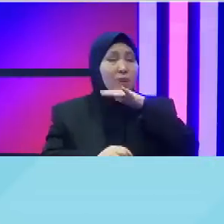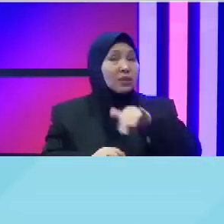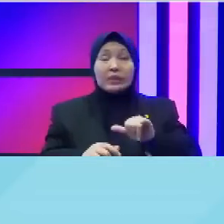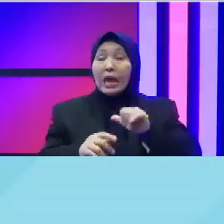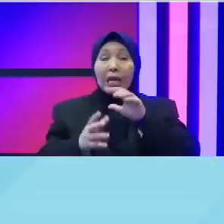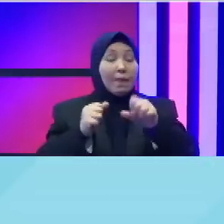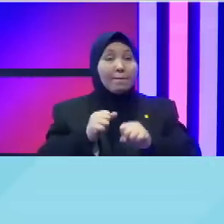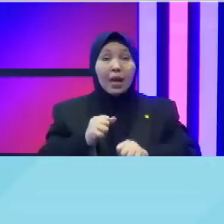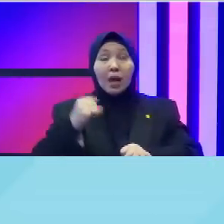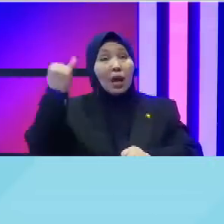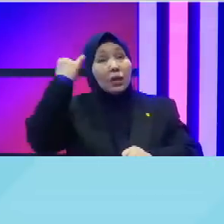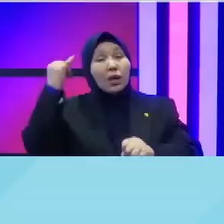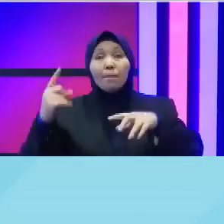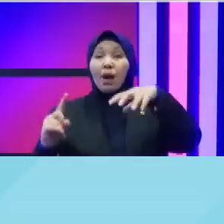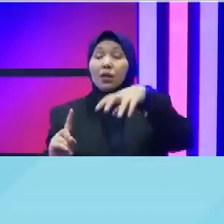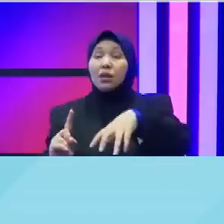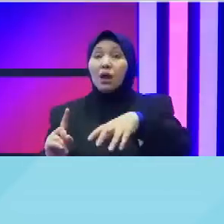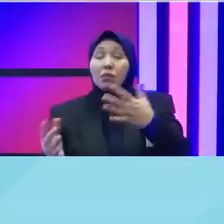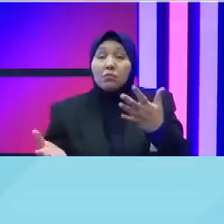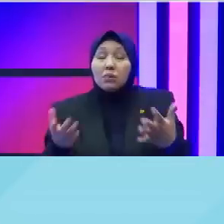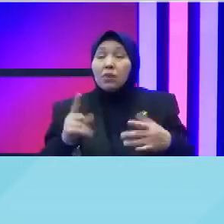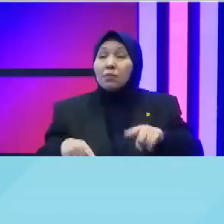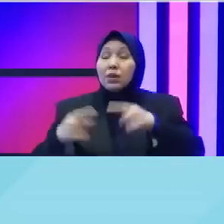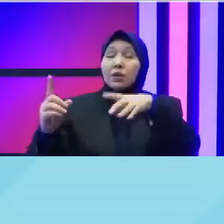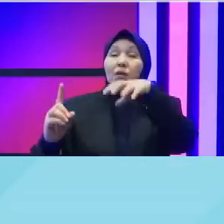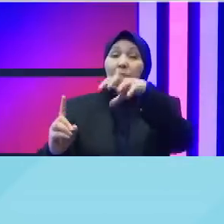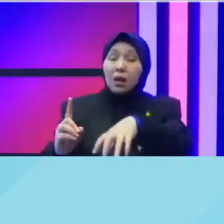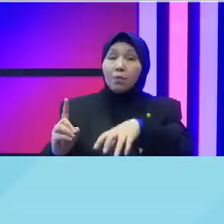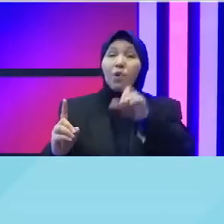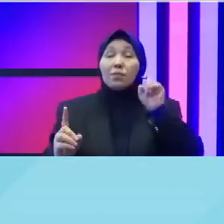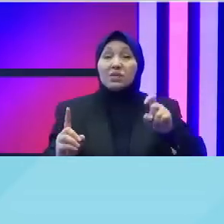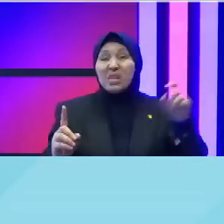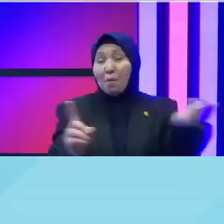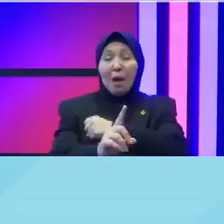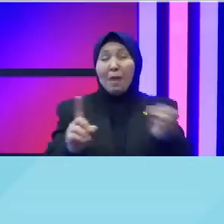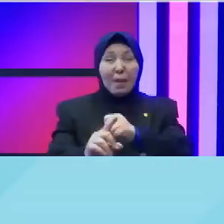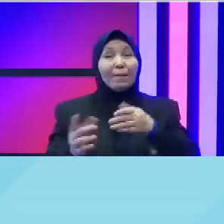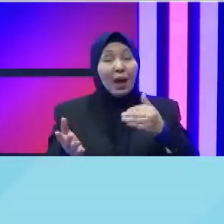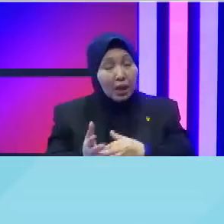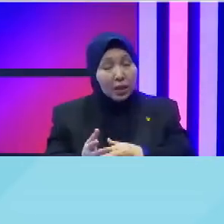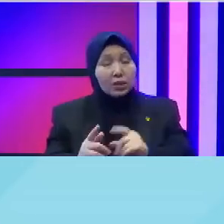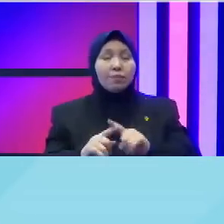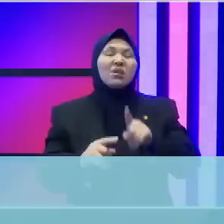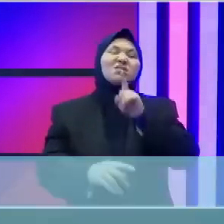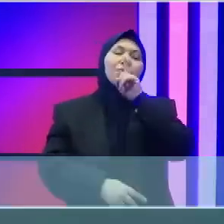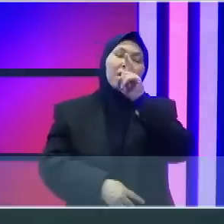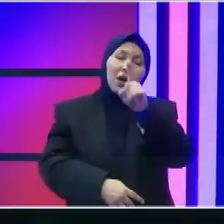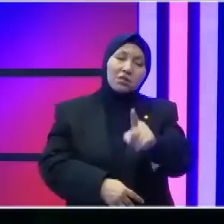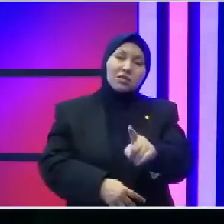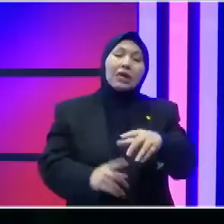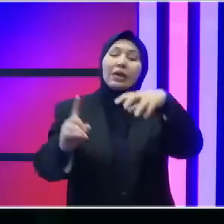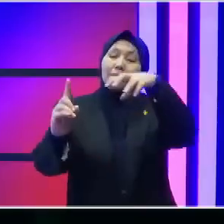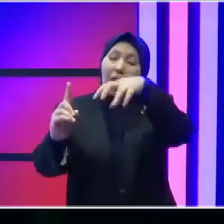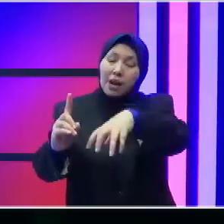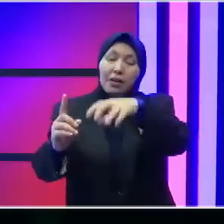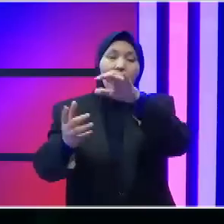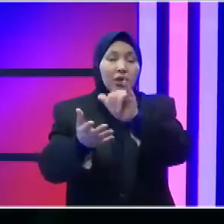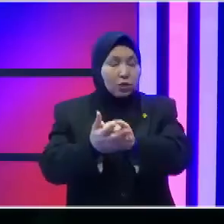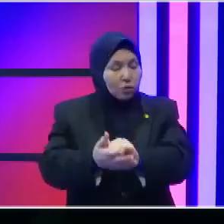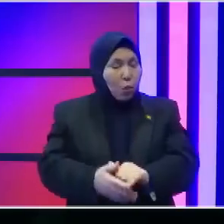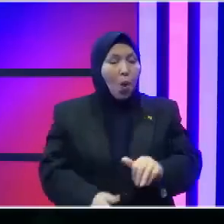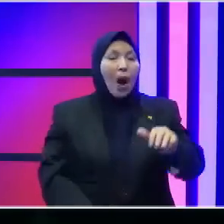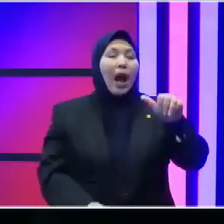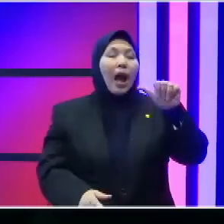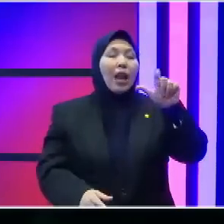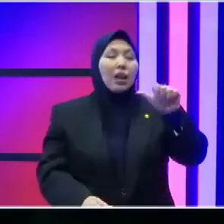idea Madinah kan, entah-entah pergi ke Madinah pun kena balun lagi sekali, tetapi rupa-rupanya di Madinah itulah